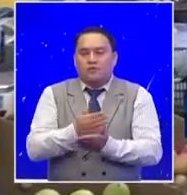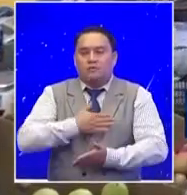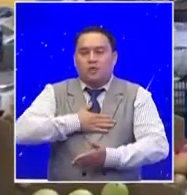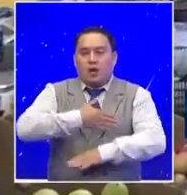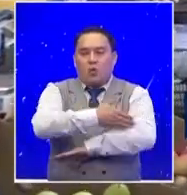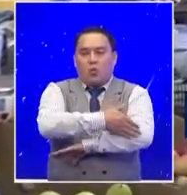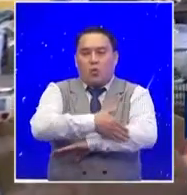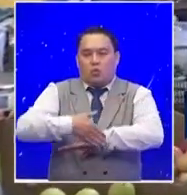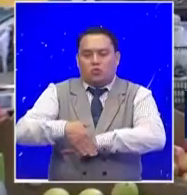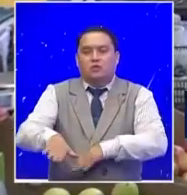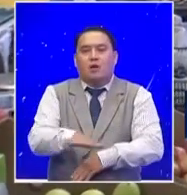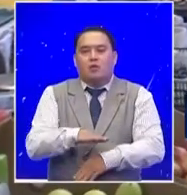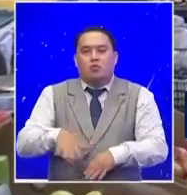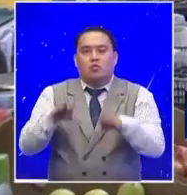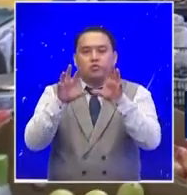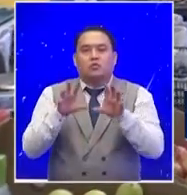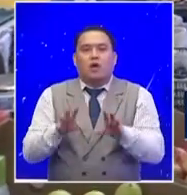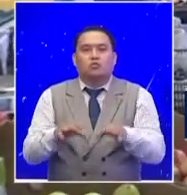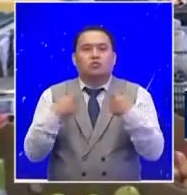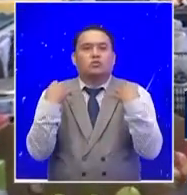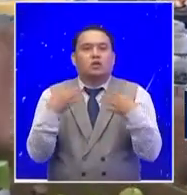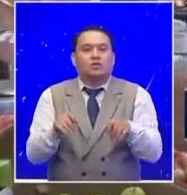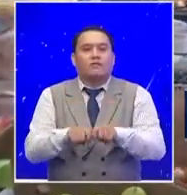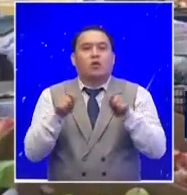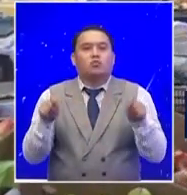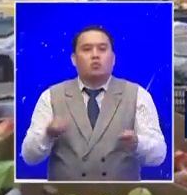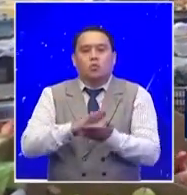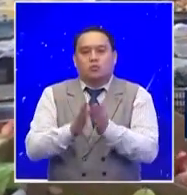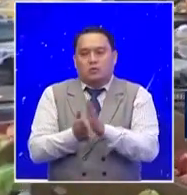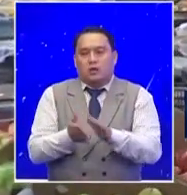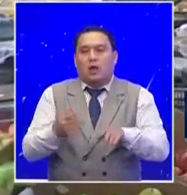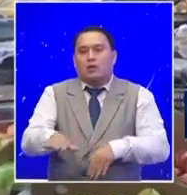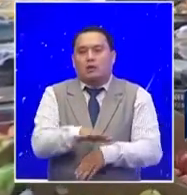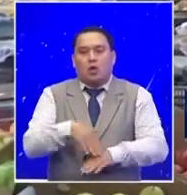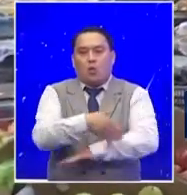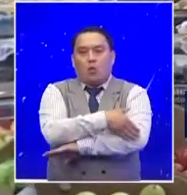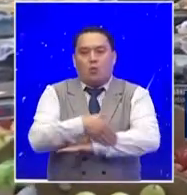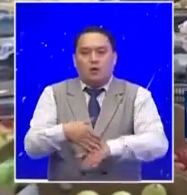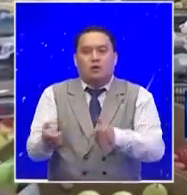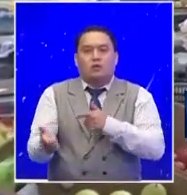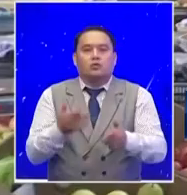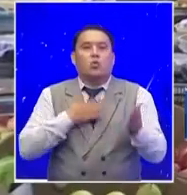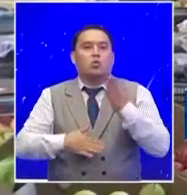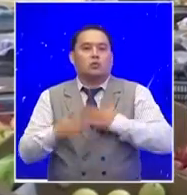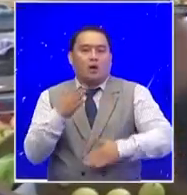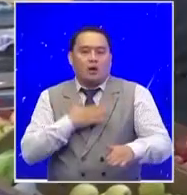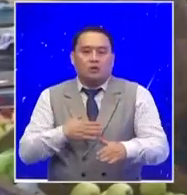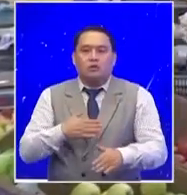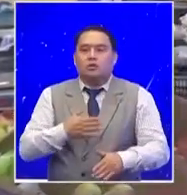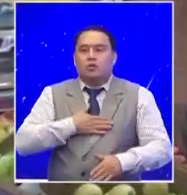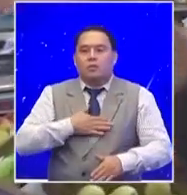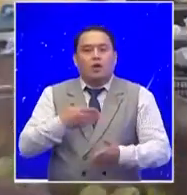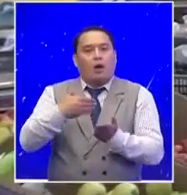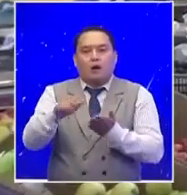Если бы этот участок Арбата узаконили и создали для нас условия именно на этой улице, мы были бы только рады. Ведь никто из нас